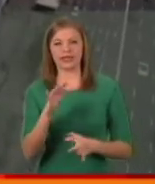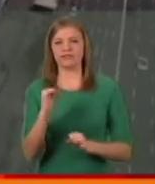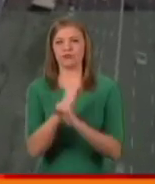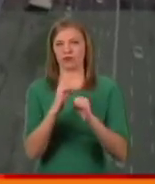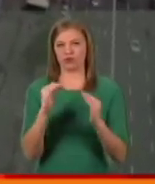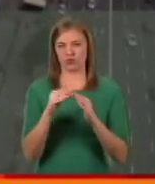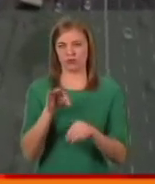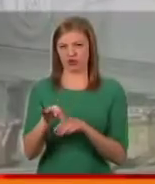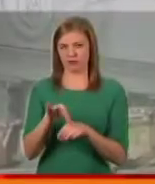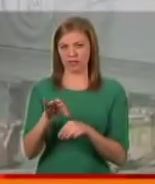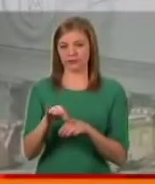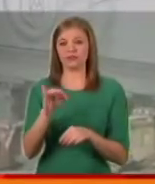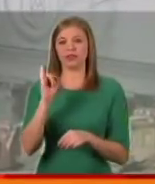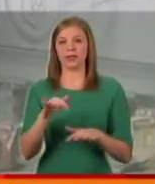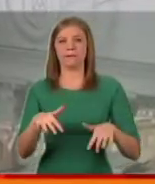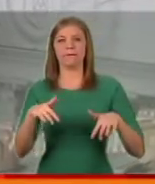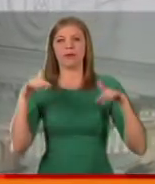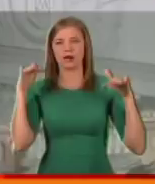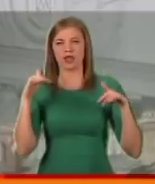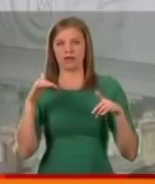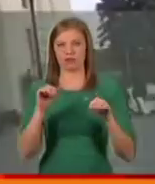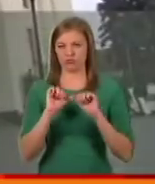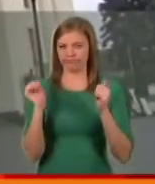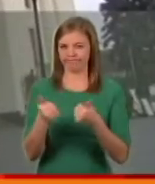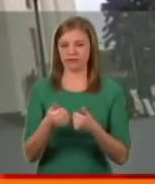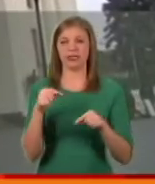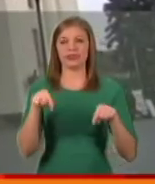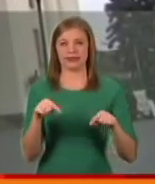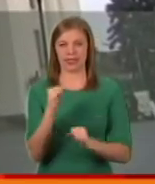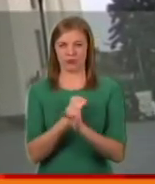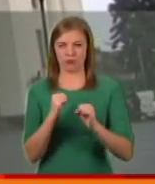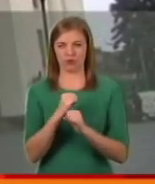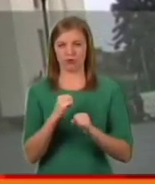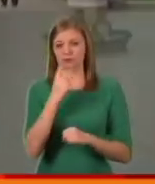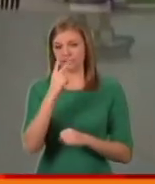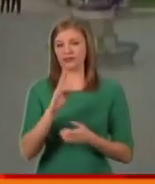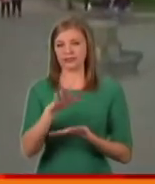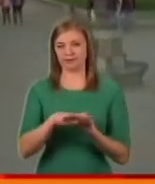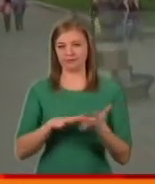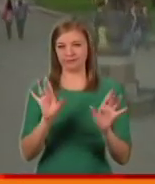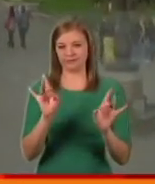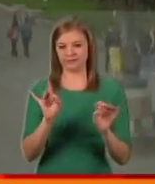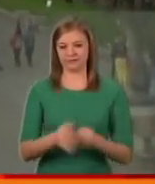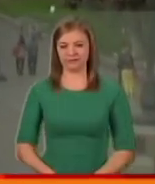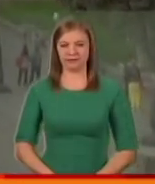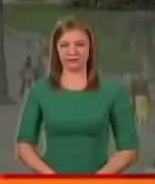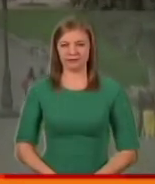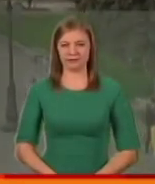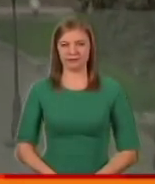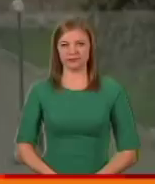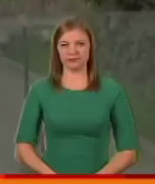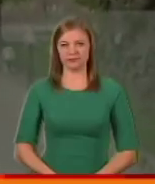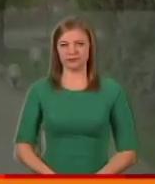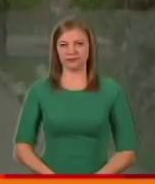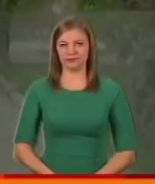боротьбі з домашнім насильством та парламентську облогу цієї боротьби. Дивіться в продовженні циклу. Артем Сорокін, Денис